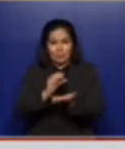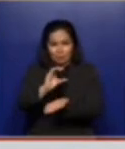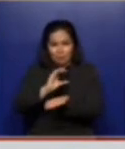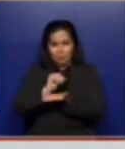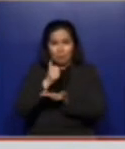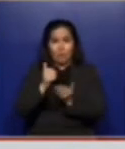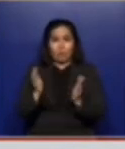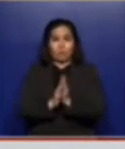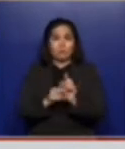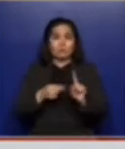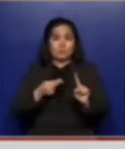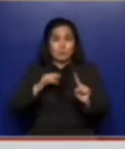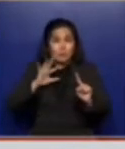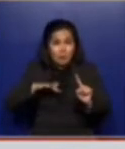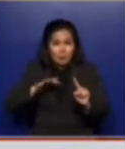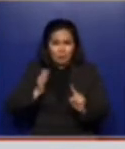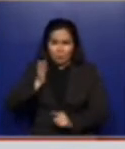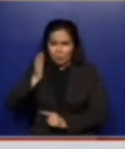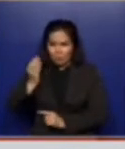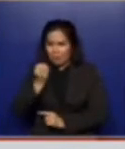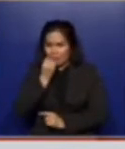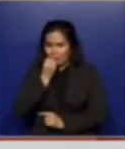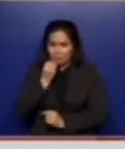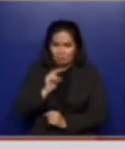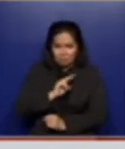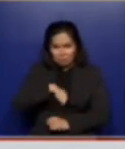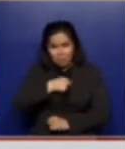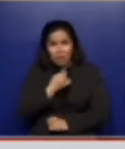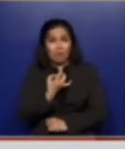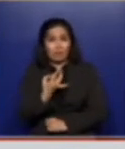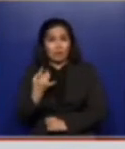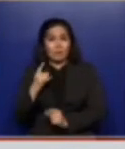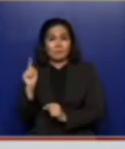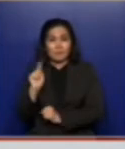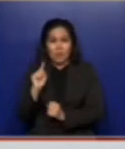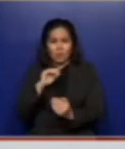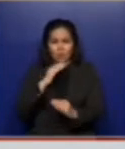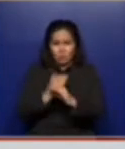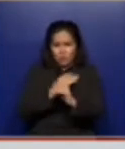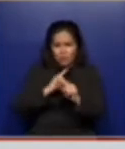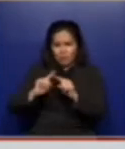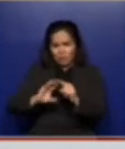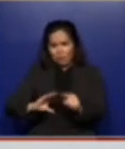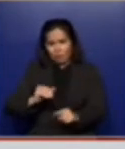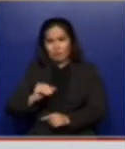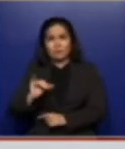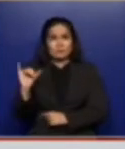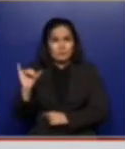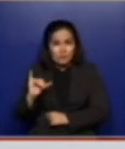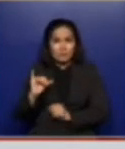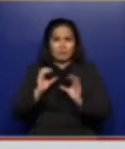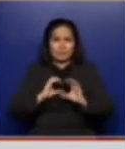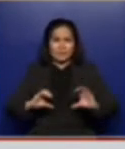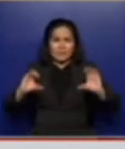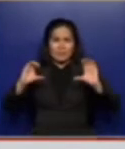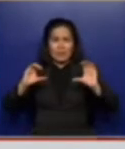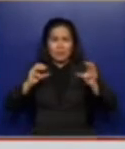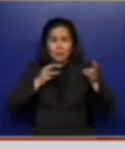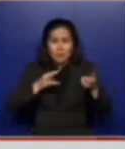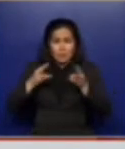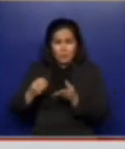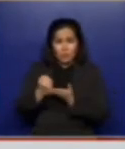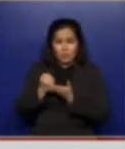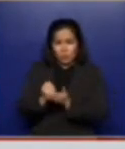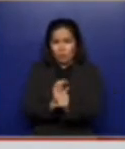15,000 แล้วจากนี้ไปจะกินอะไรครับท่านประธานธุรกิจต่างๆยังไม่ฟื้นเลยและรัฐบาลก็ไม่มีวิธีการที่จะ